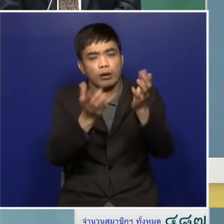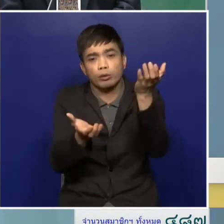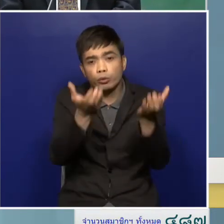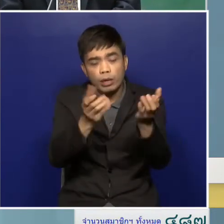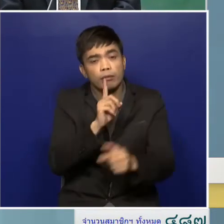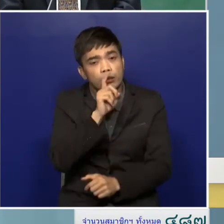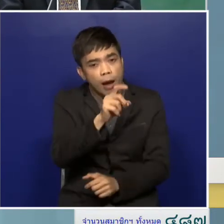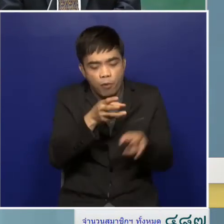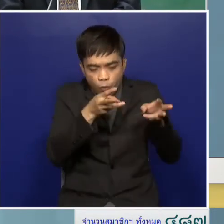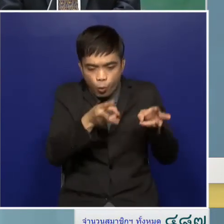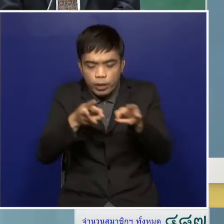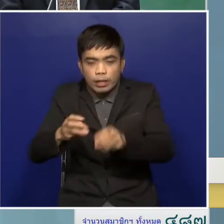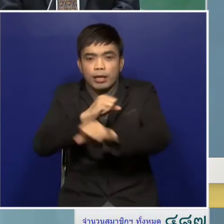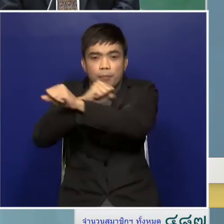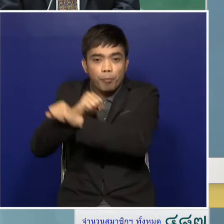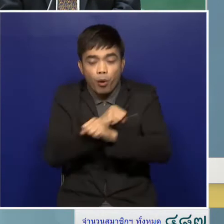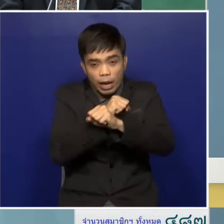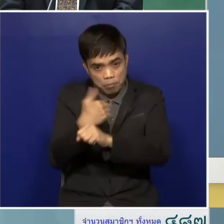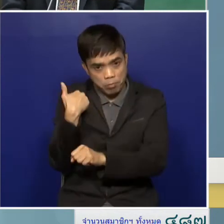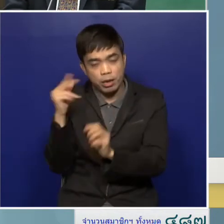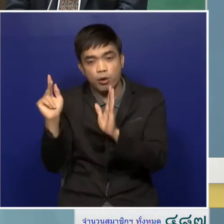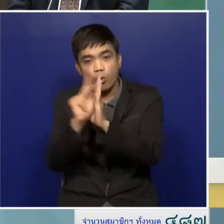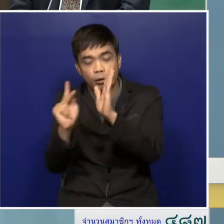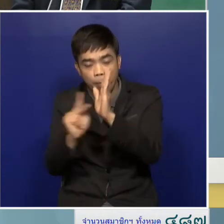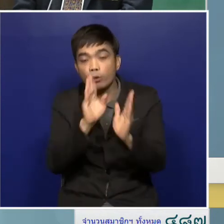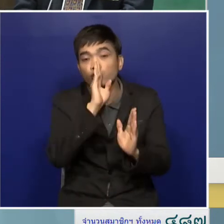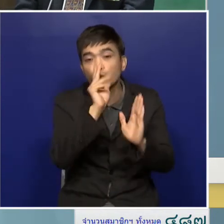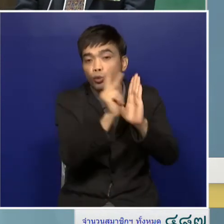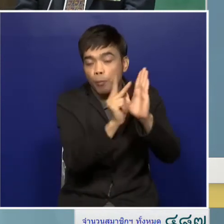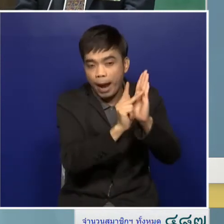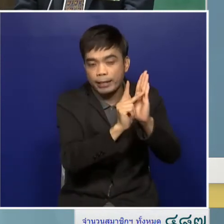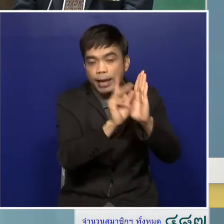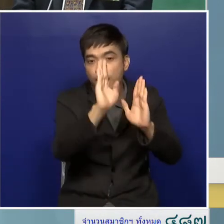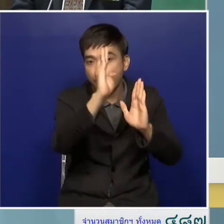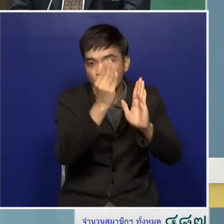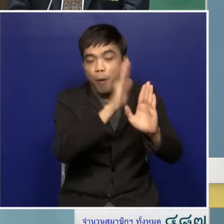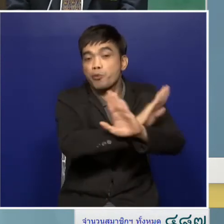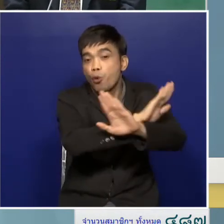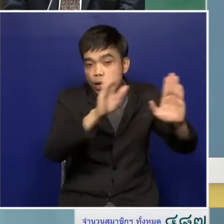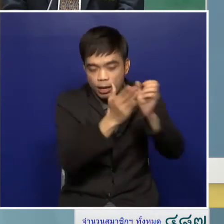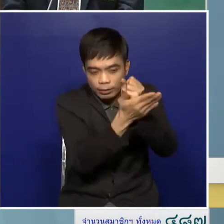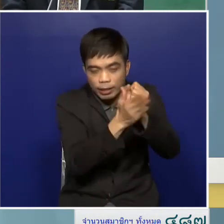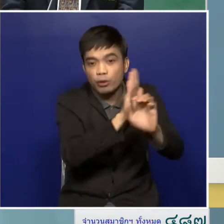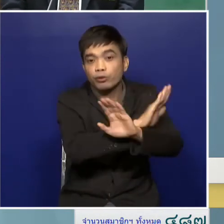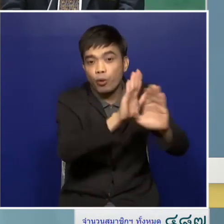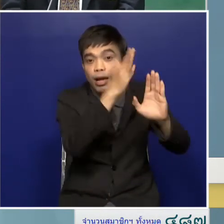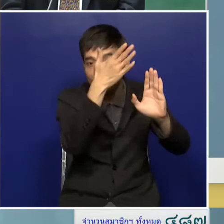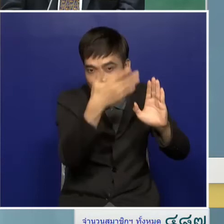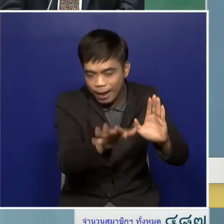ถ้าจะมีผดหมายอื่นประกอบหรือไม่ว่าหากยกเลิกเพื่อการซ่อมออกจากยาเสพติดให้โทษแล้ว